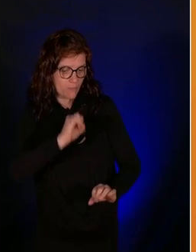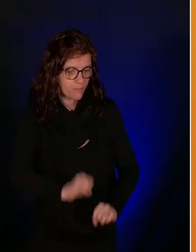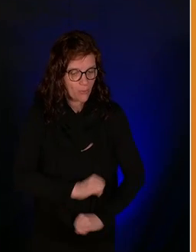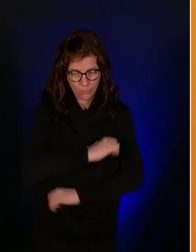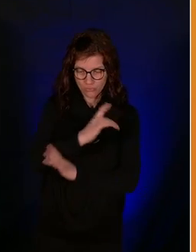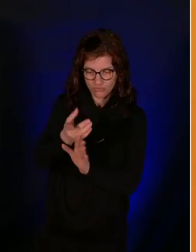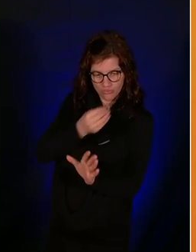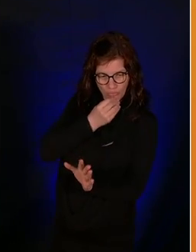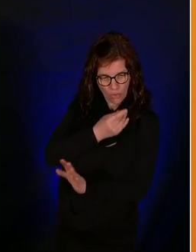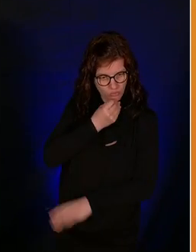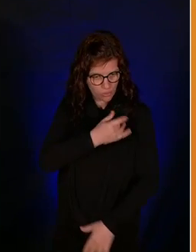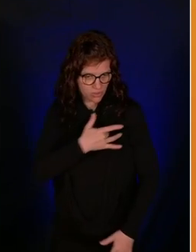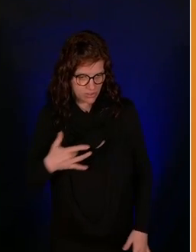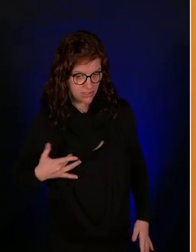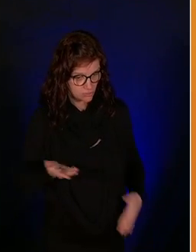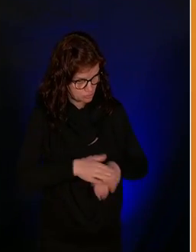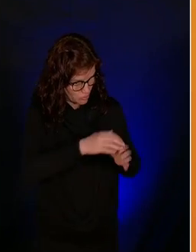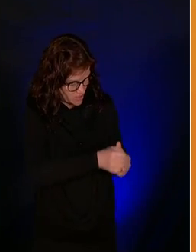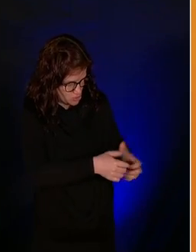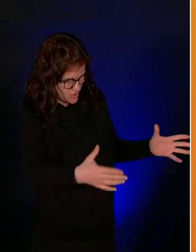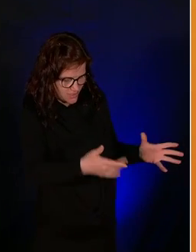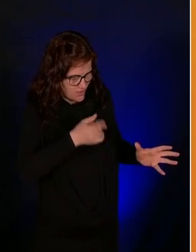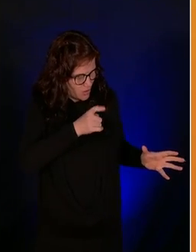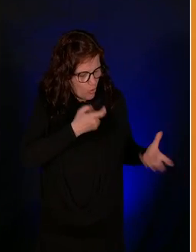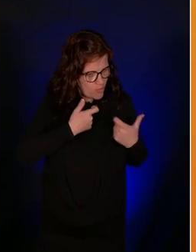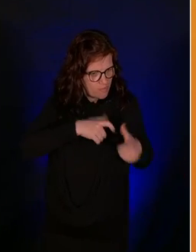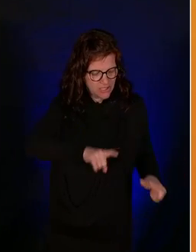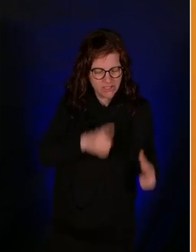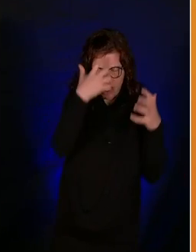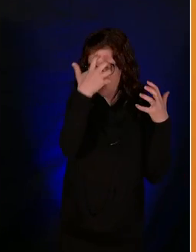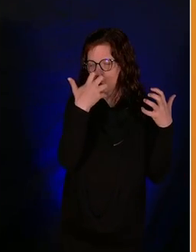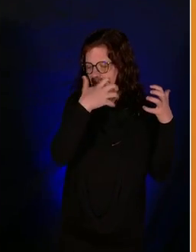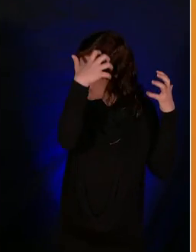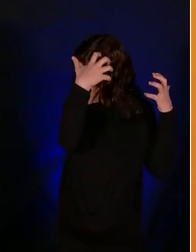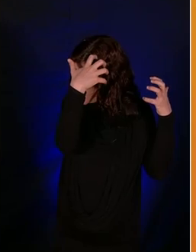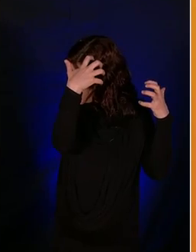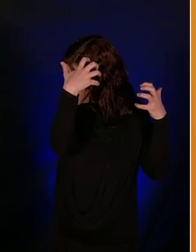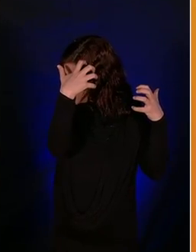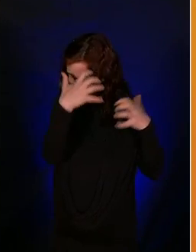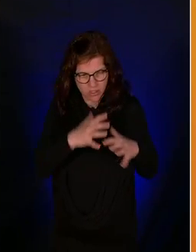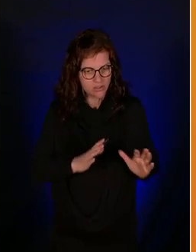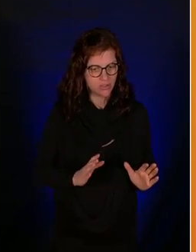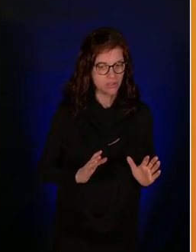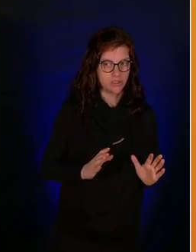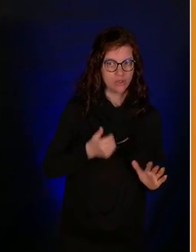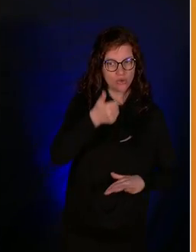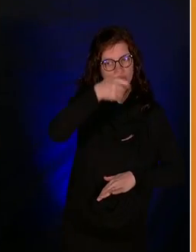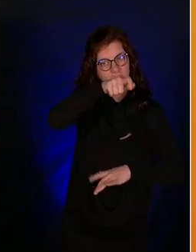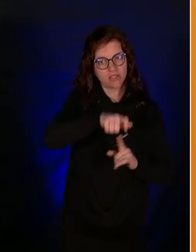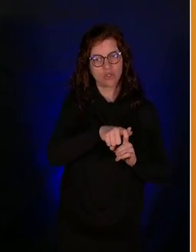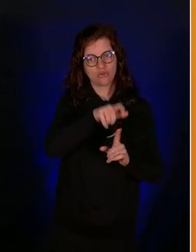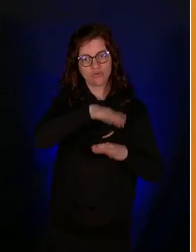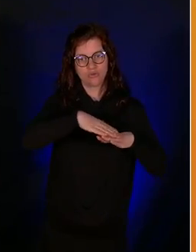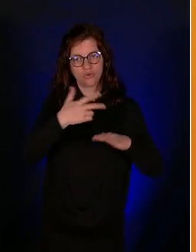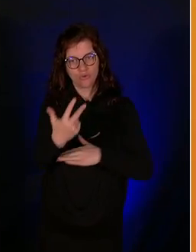de la population n'aura même plus accès à l'eau et crèvera sous les chaleurs intenables du réchauffement climatique. Une personne sur trois dans le monde n'a